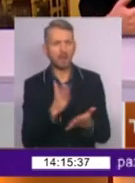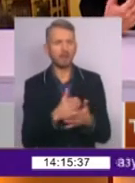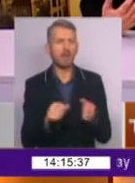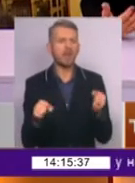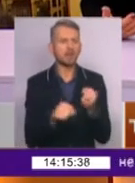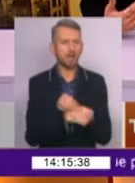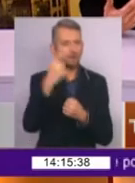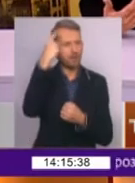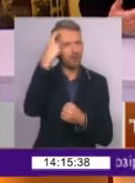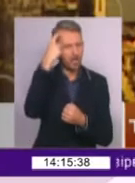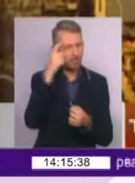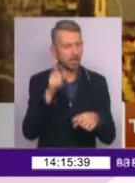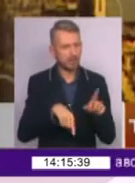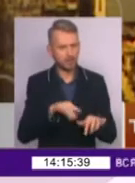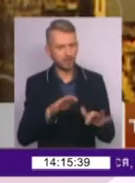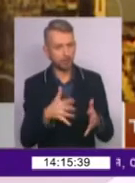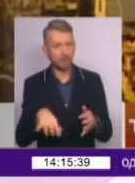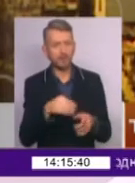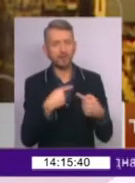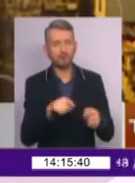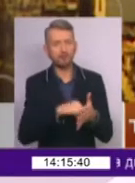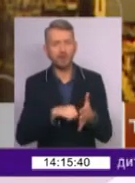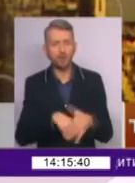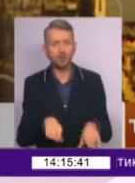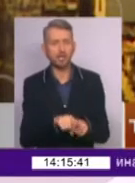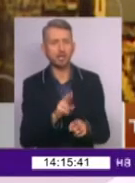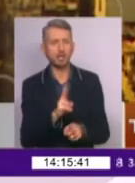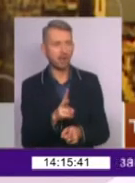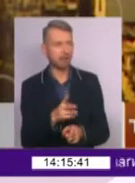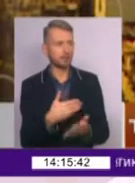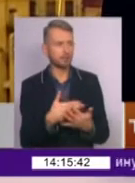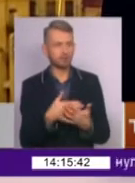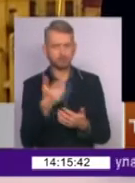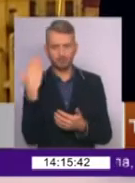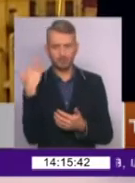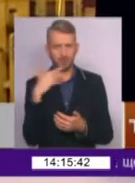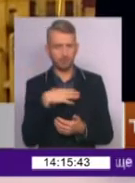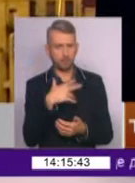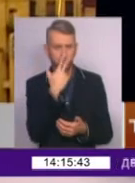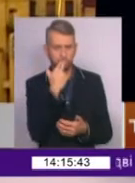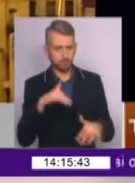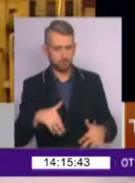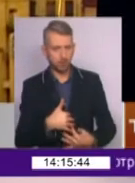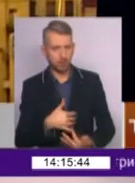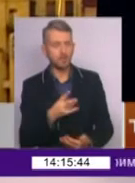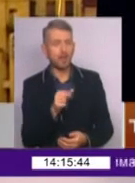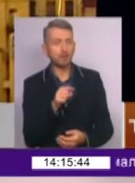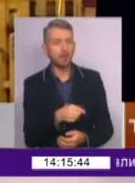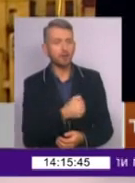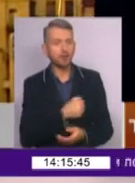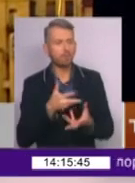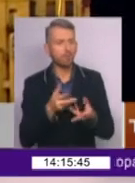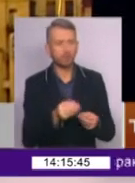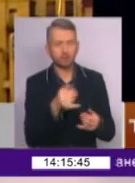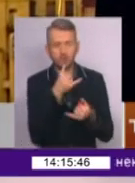рідкісна ситуація. Тобто всі інші фактори, такі як оце перенесена напередодні ГРВІ, ми на них, на жаль, вплинути особливо